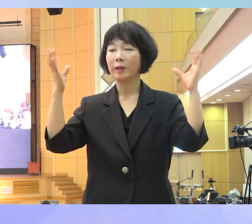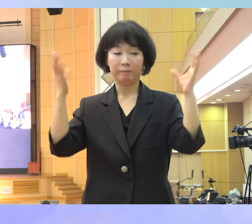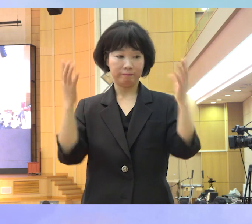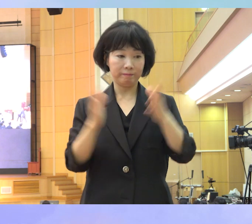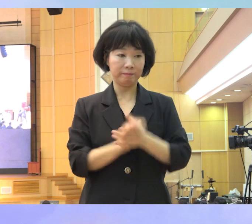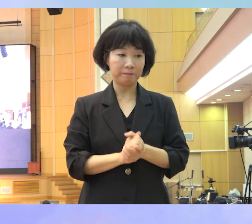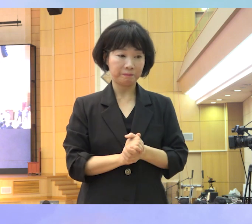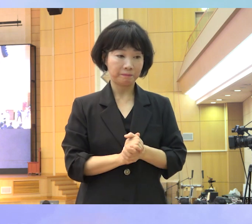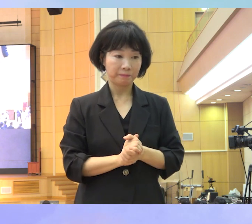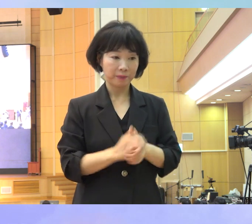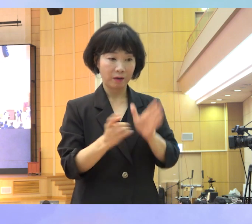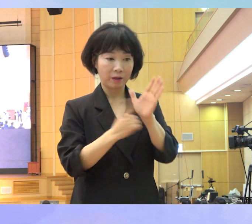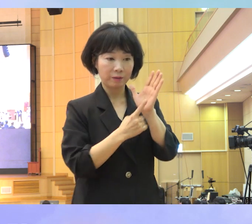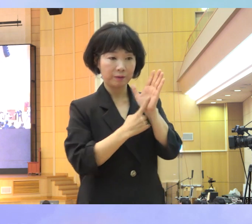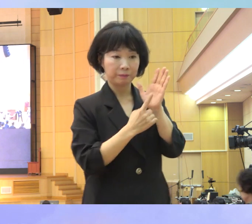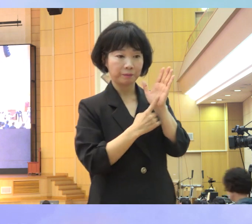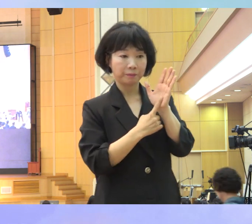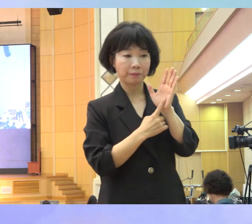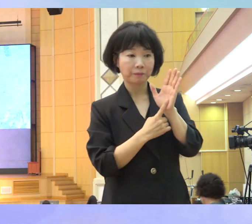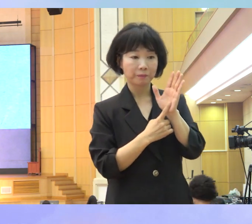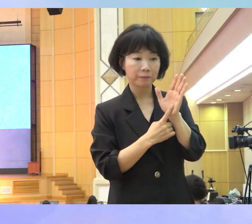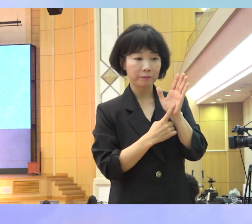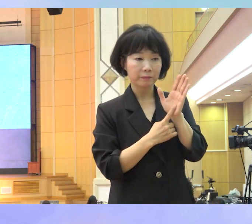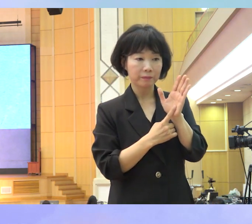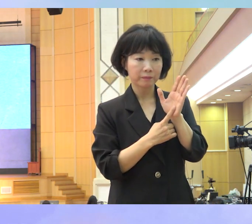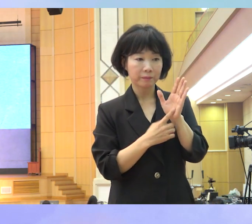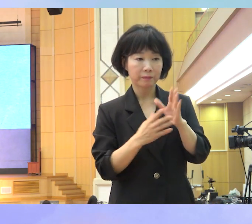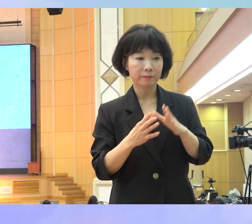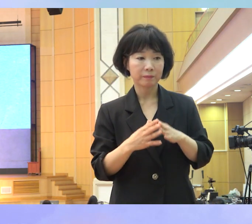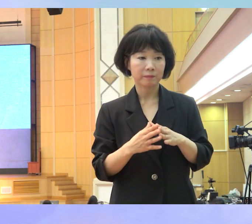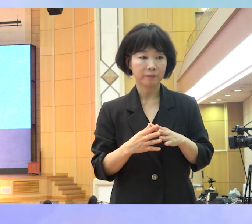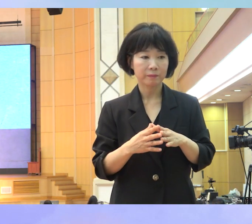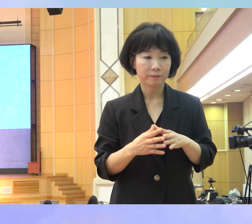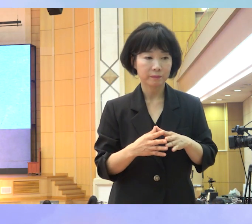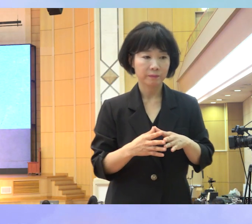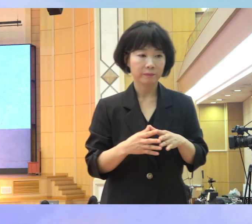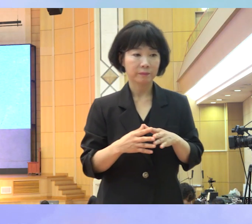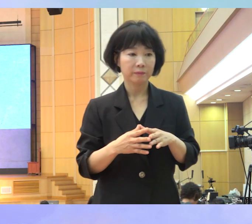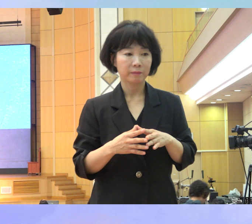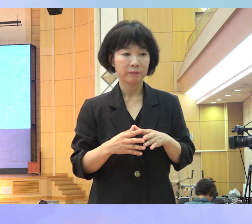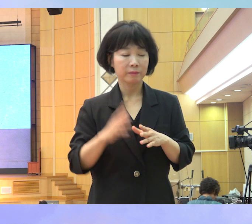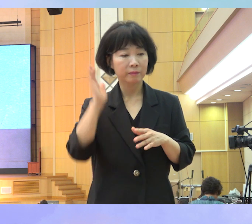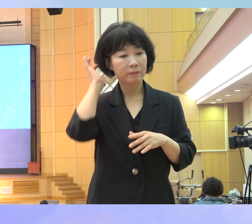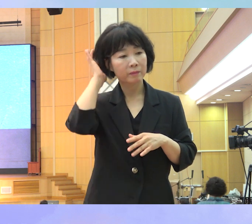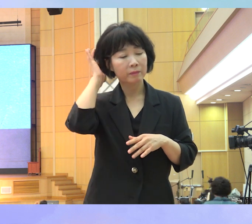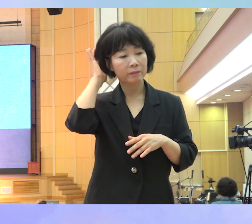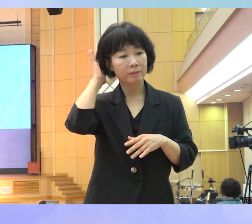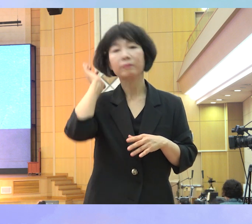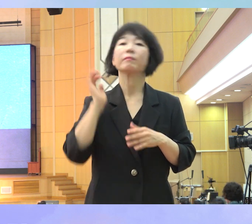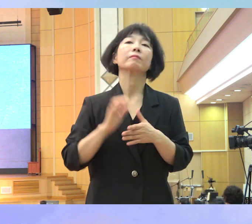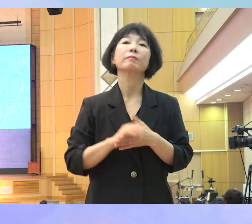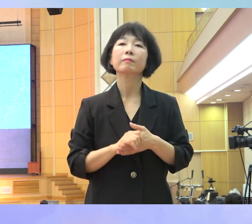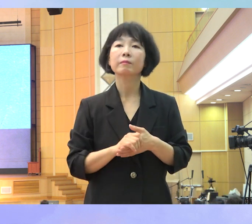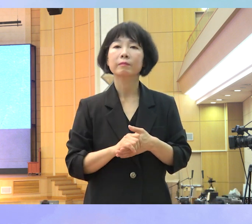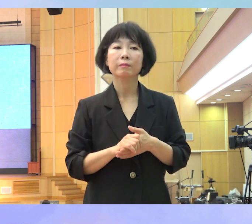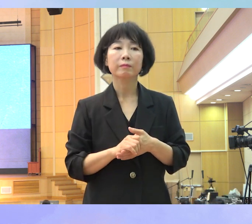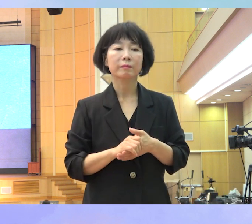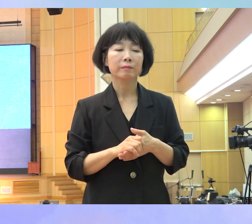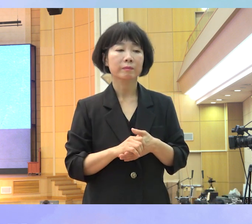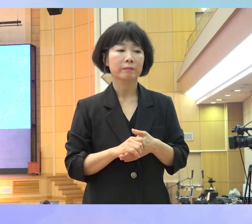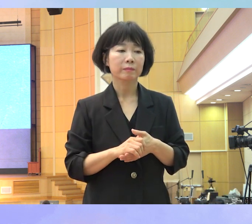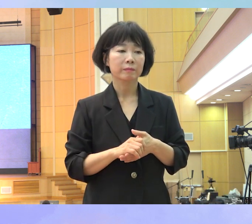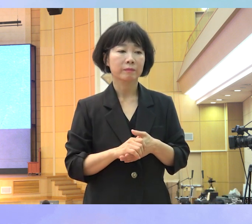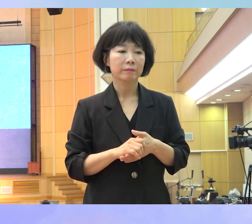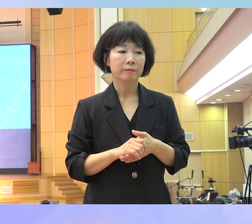네, 광고 말씀드리겠습니다. 이번 주 목요일, 이제 돌아오는 목요일 8월 15일부터 토요일